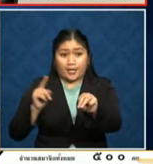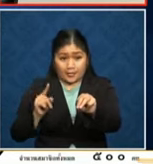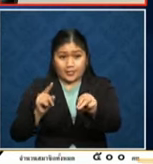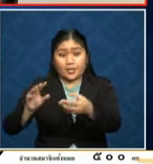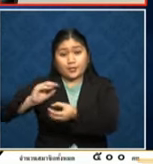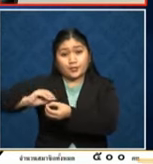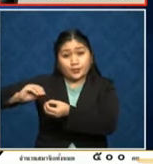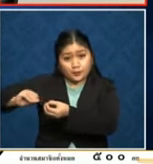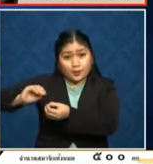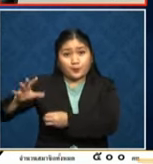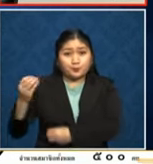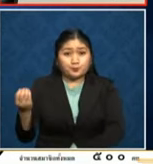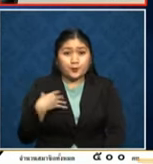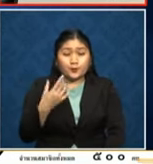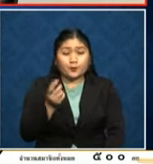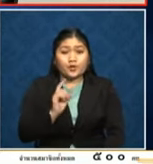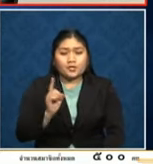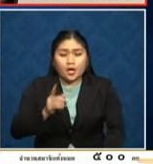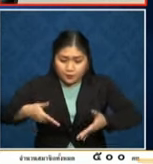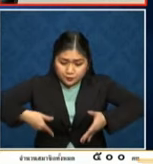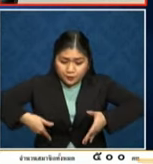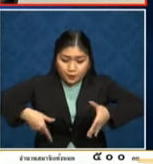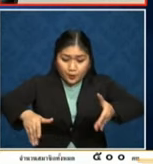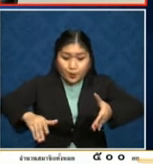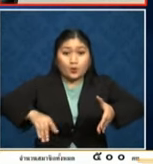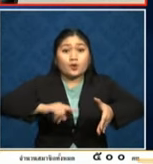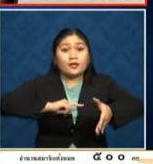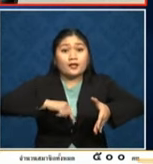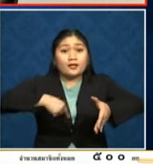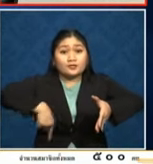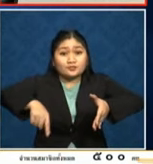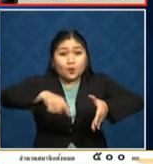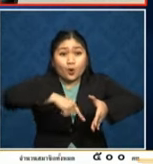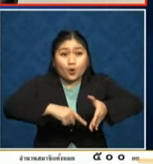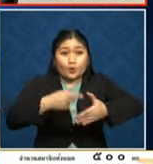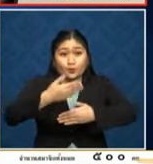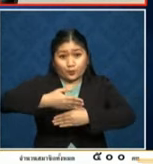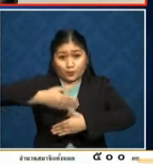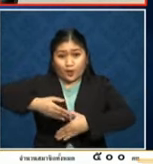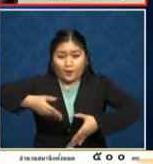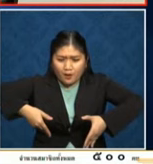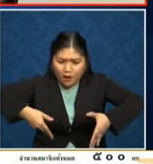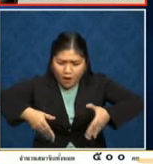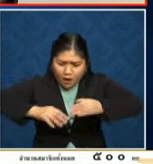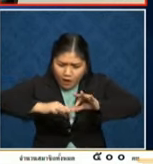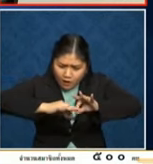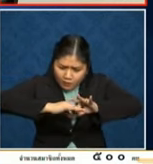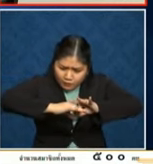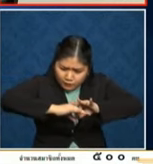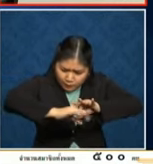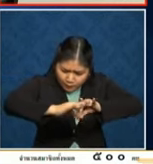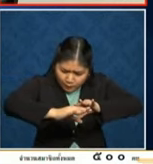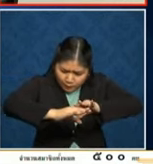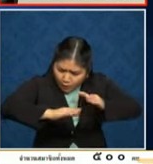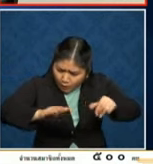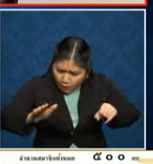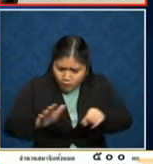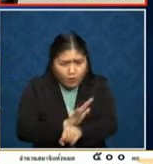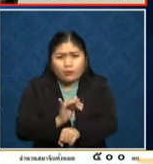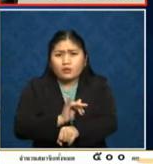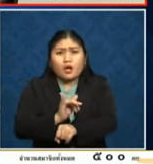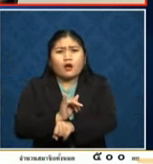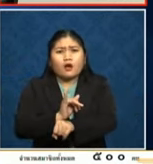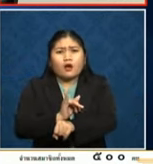ดฉะเชิงเทราได้แจ้งมาว่าถนนเลียบคลองส่งน้ำของกรมชลประทานยังลาดยางไม่ครบตลอดเส้นท